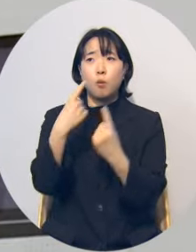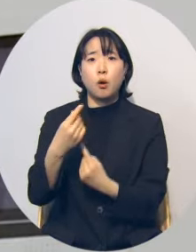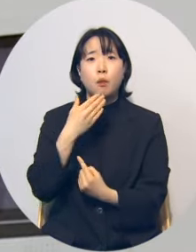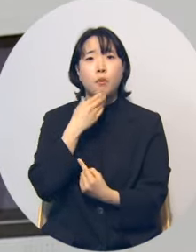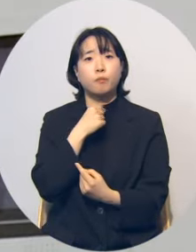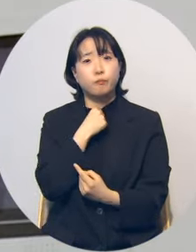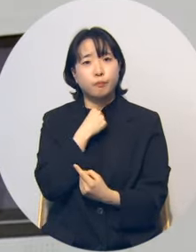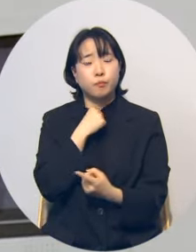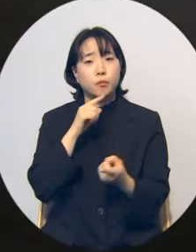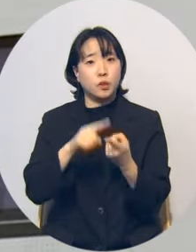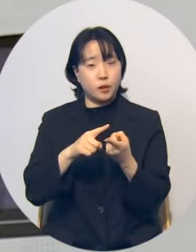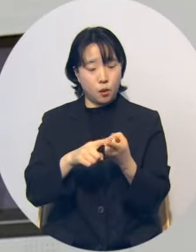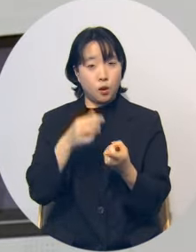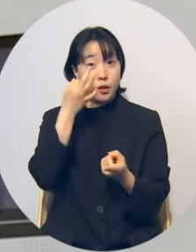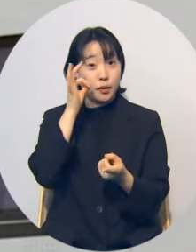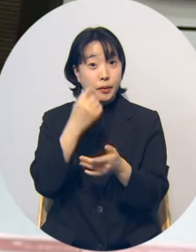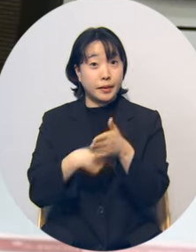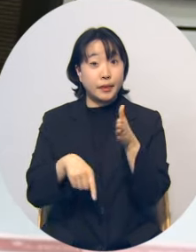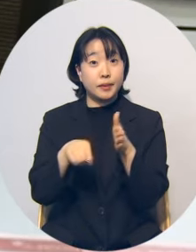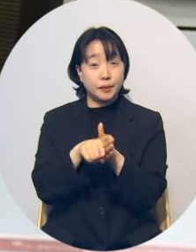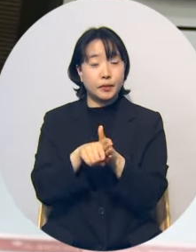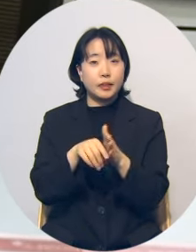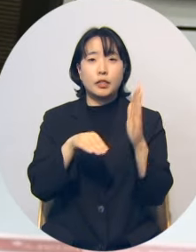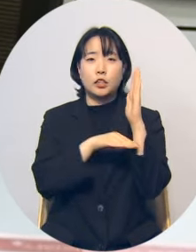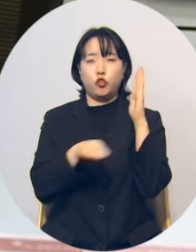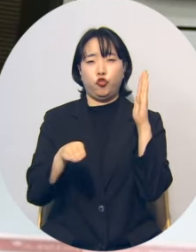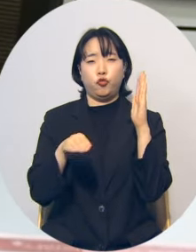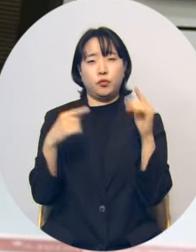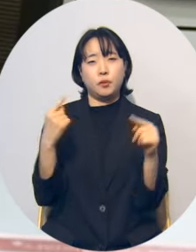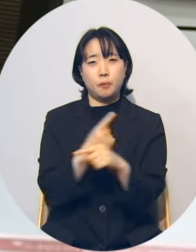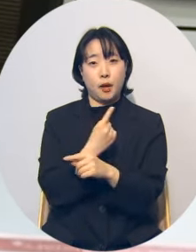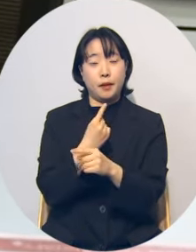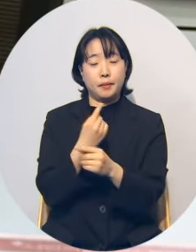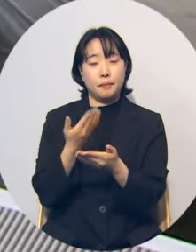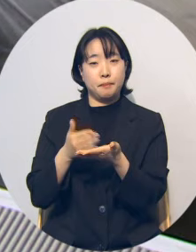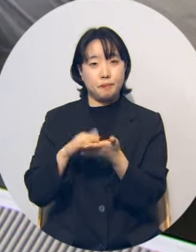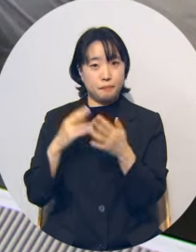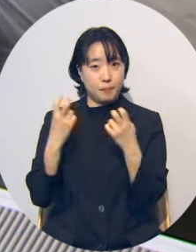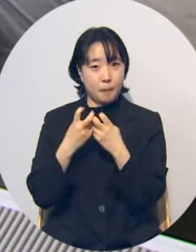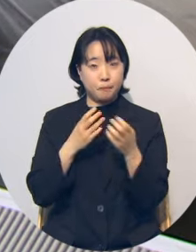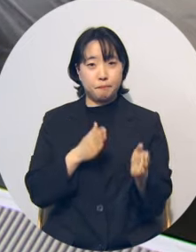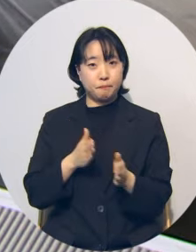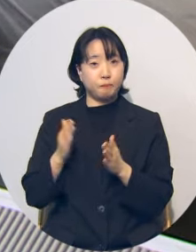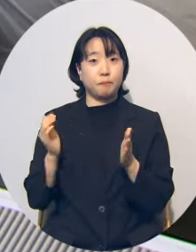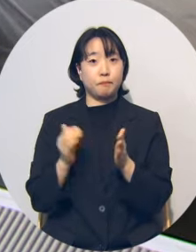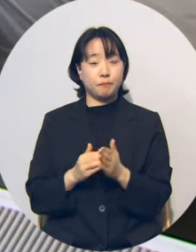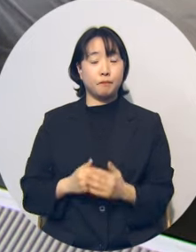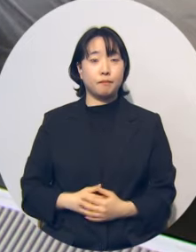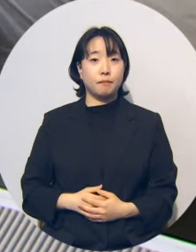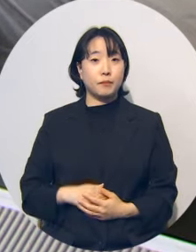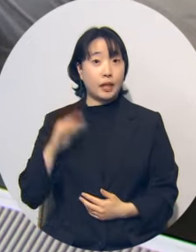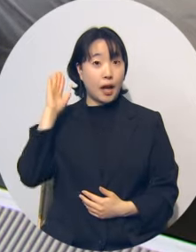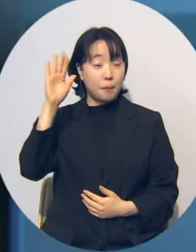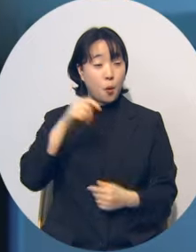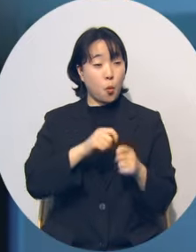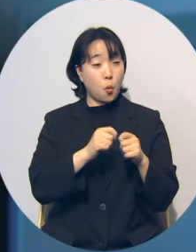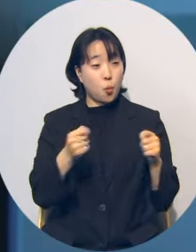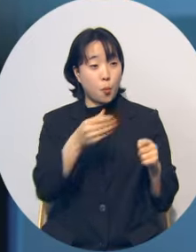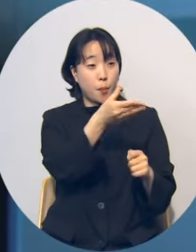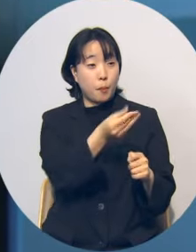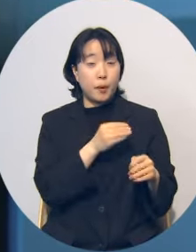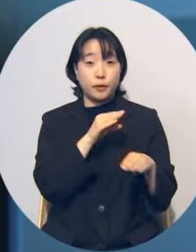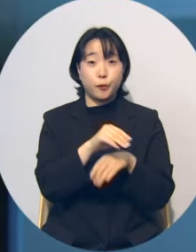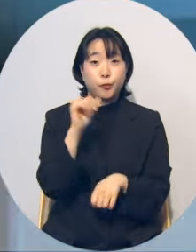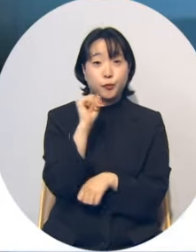있도록 자동차 보험 경력 인정 기준 개선 방안을 마련했습니다 앞으로는 장 터카 운전 경력도